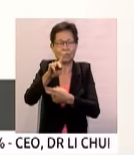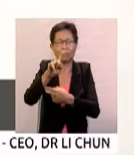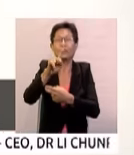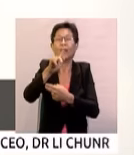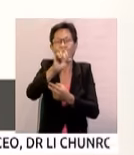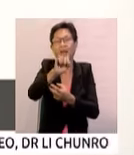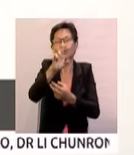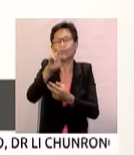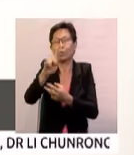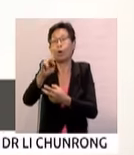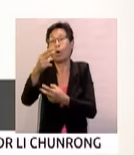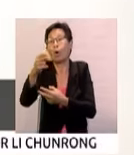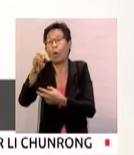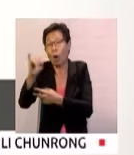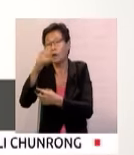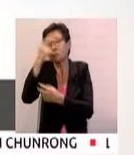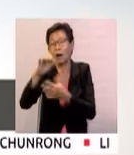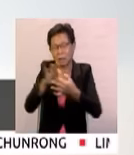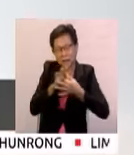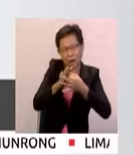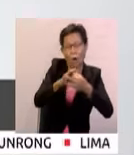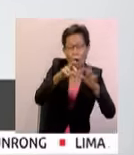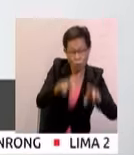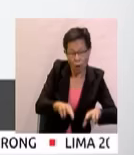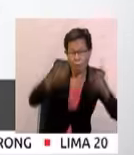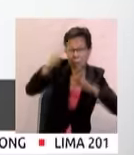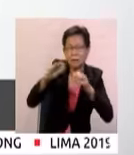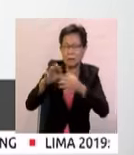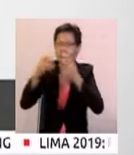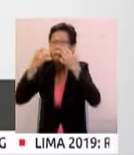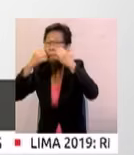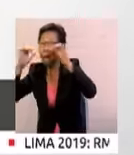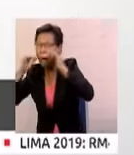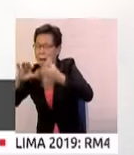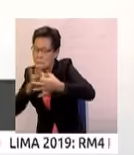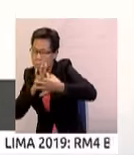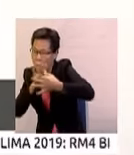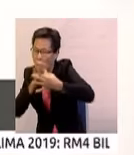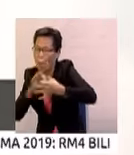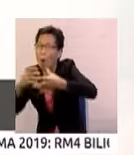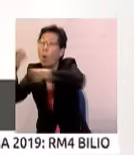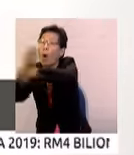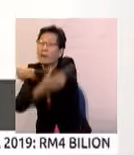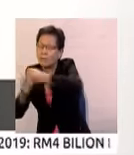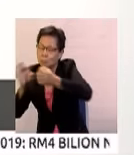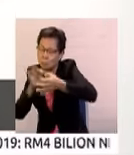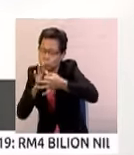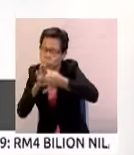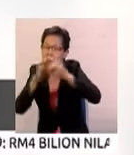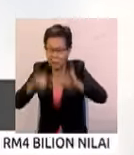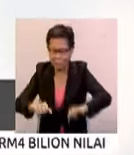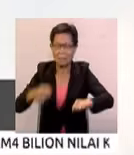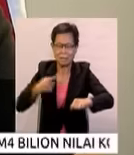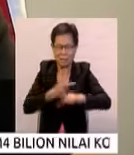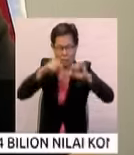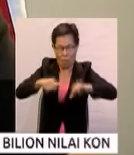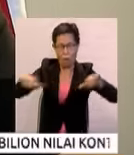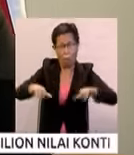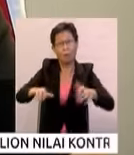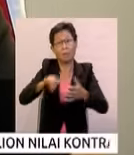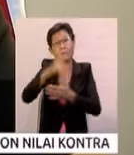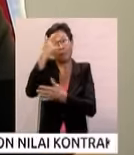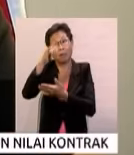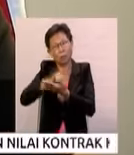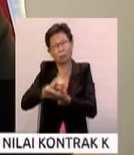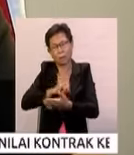dengan kerjasama daripada ekspertis daripada luar negeri dan dalam negeri, kita boleh melakukannya. Sebab itulah